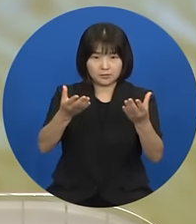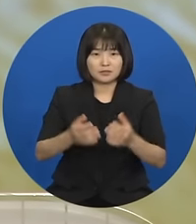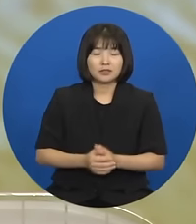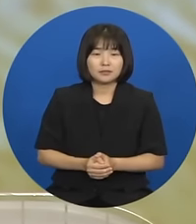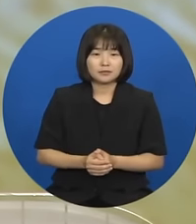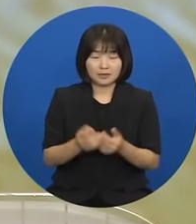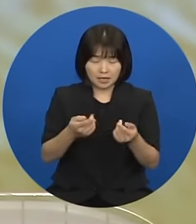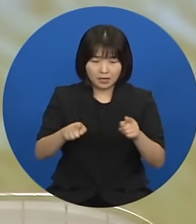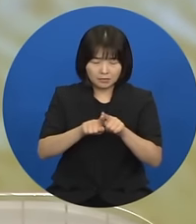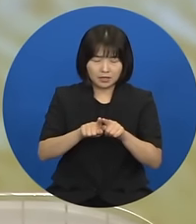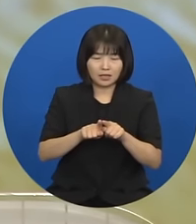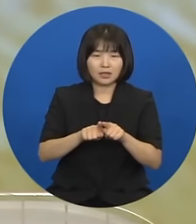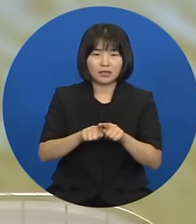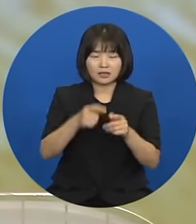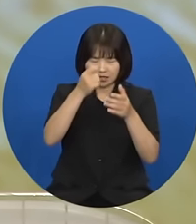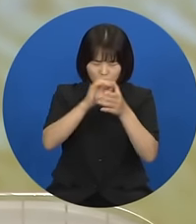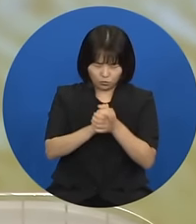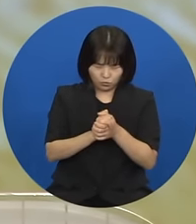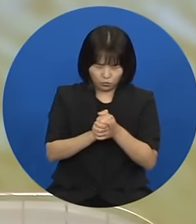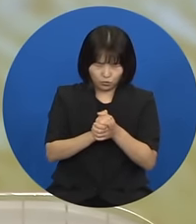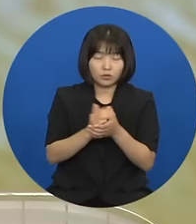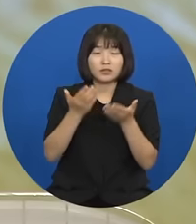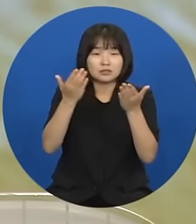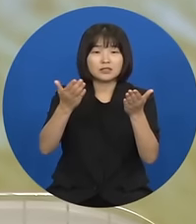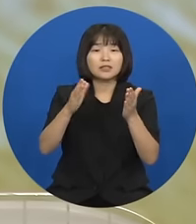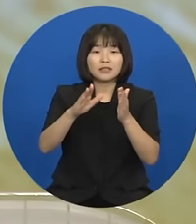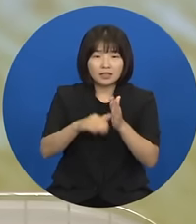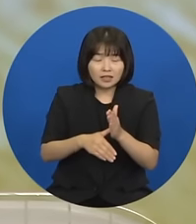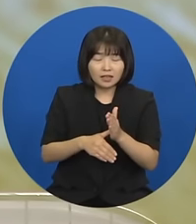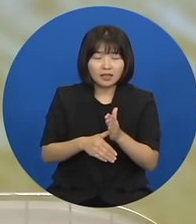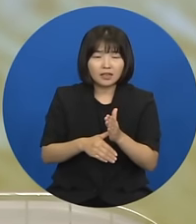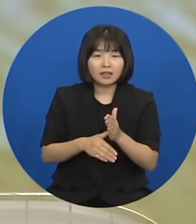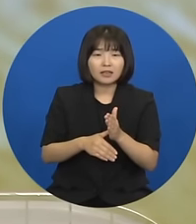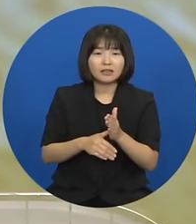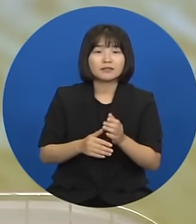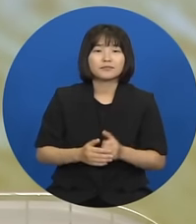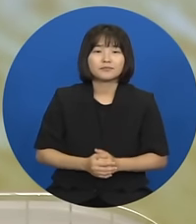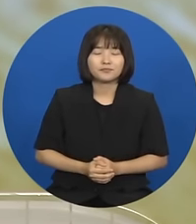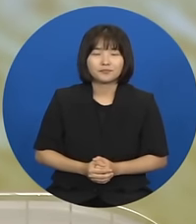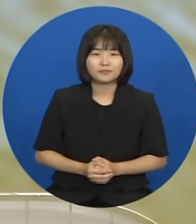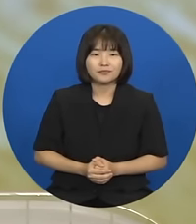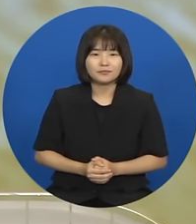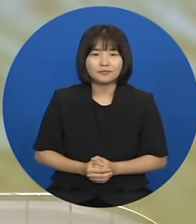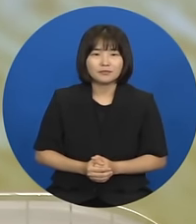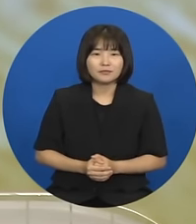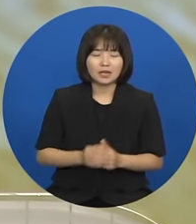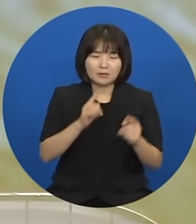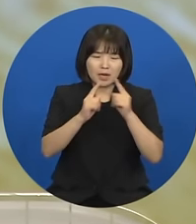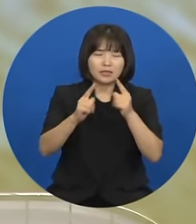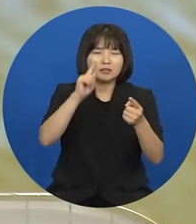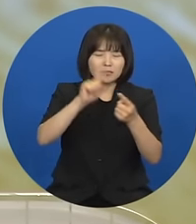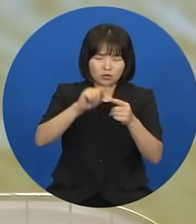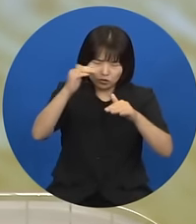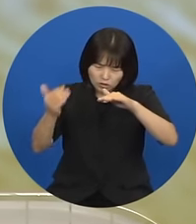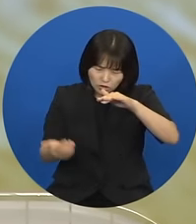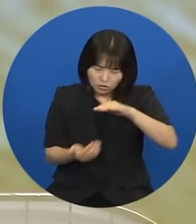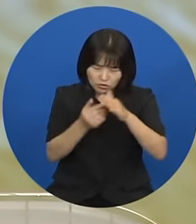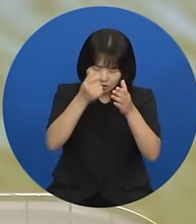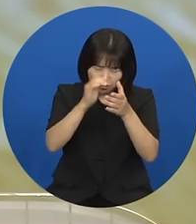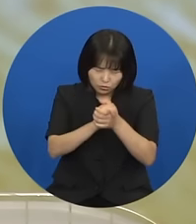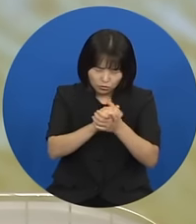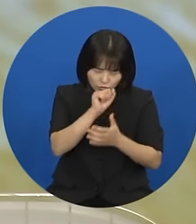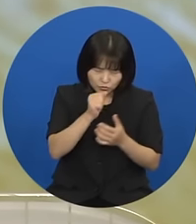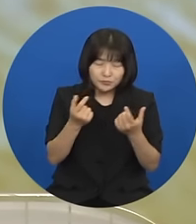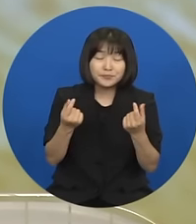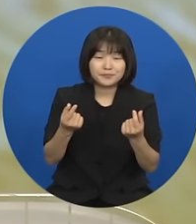함께 합심하여 기도할 텐데요, 이렇게 기도하면 좋겠습니다. 말씀 그대로 이루어지길 기도하면